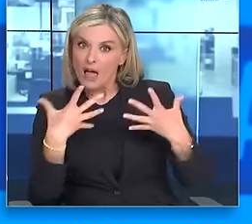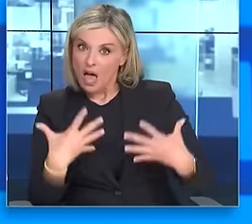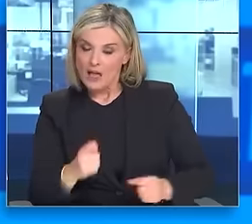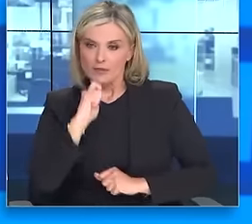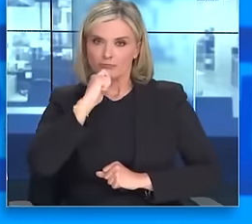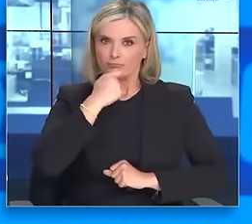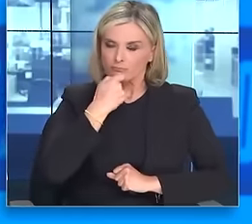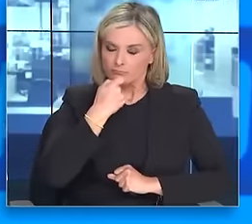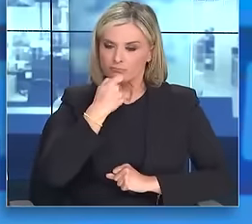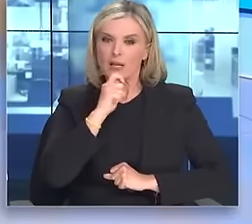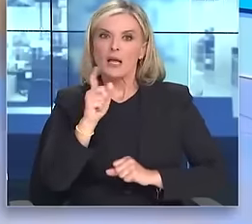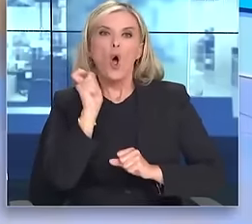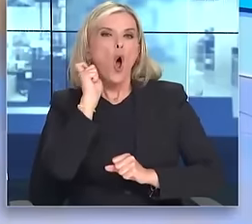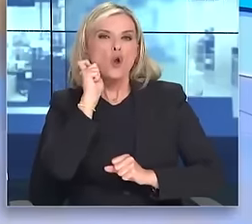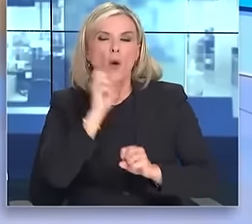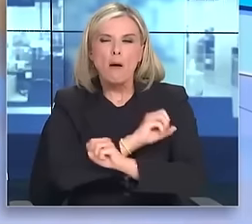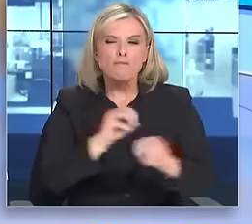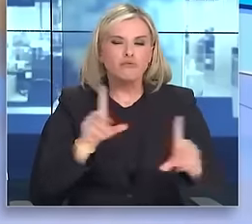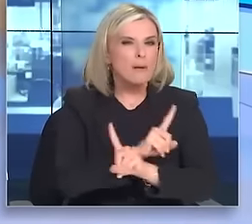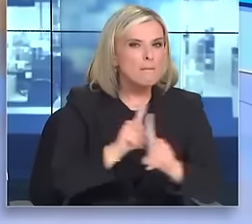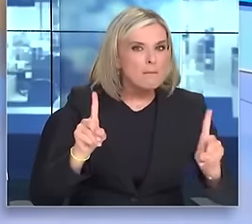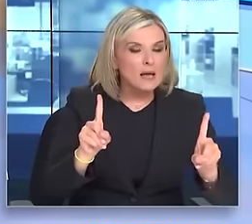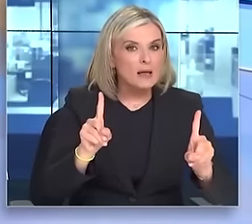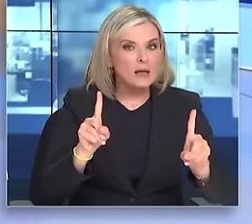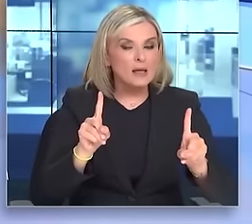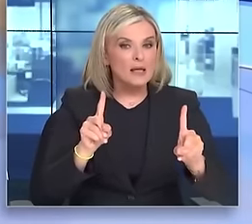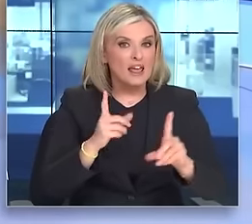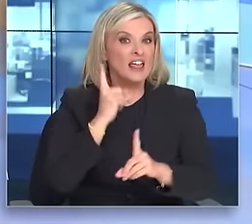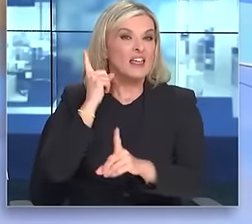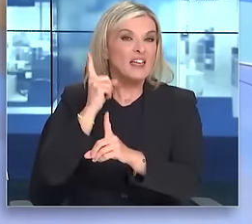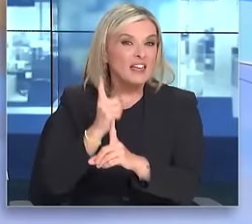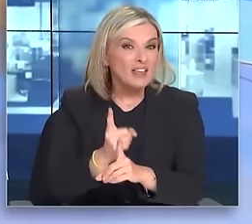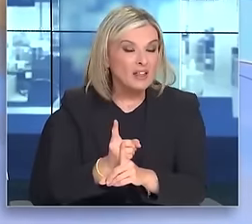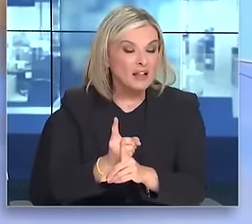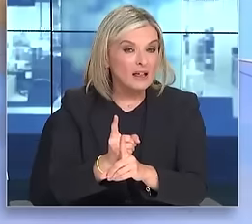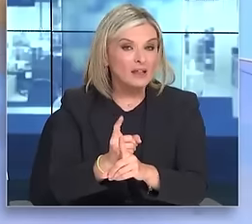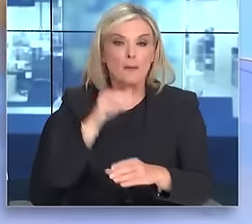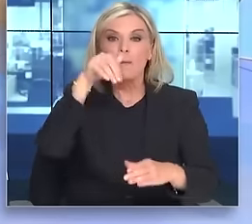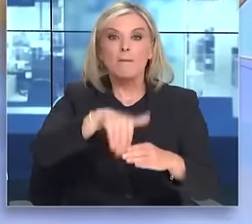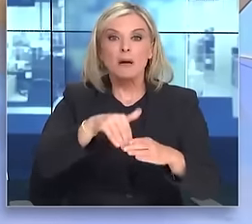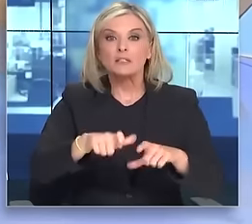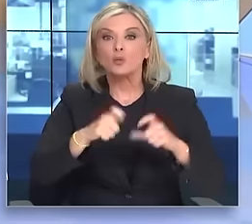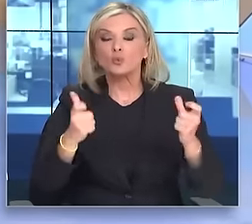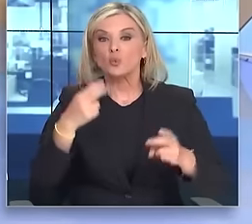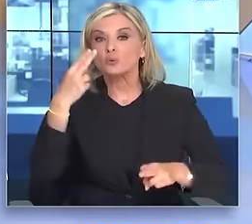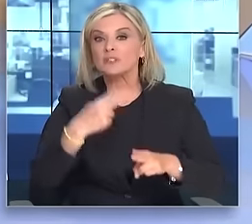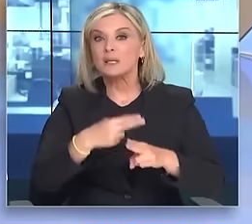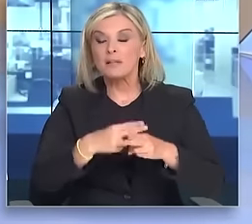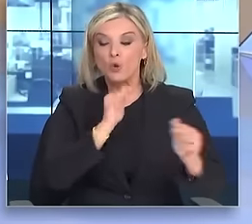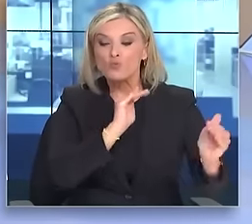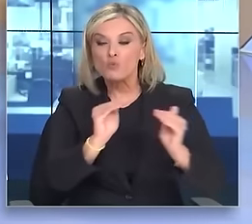μια διακριτικότητα, αυτά τα περιστατικά εντός του σχολείου. Κατά συνέπεια, δεν παρατηρούμε απλά το φαινόμενο. Έχουμε